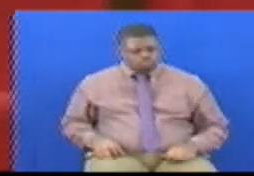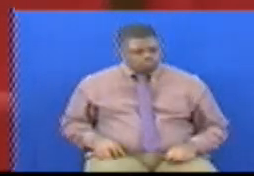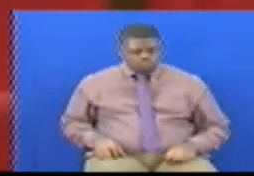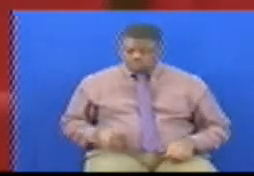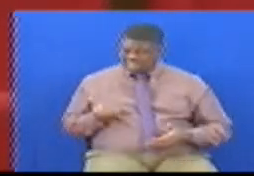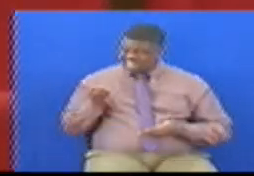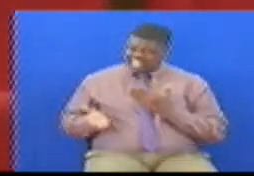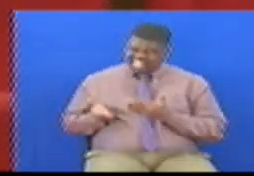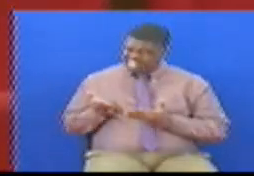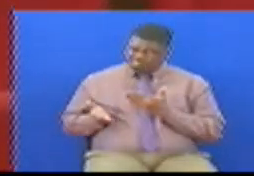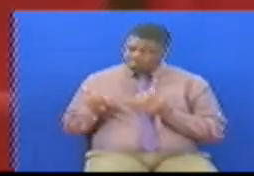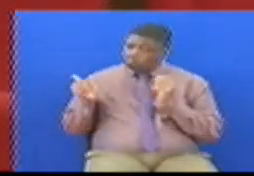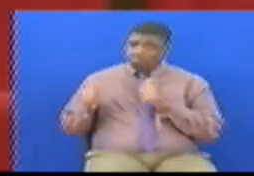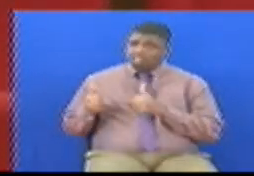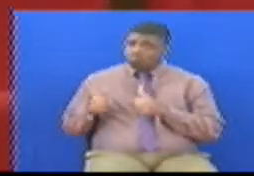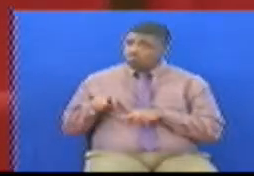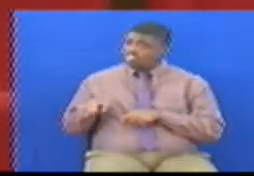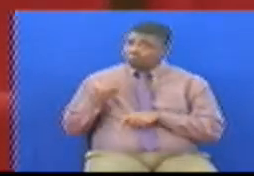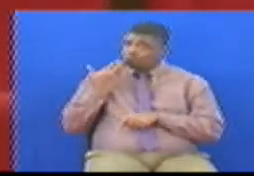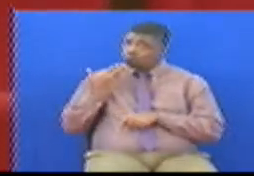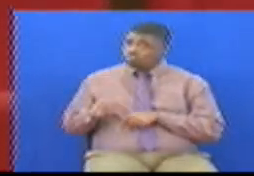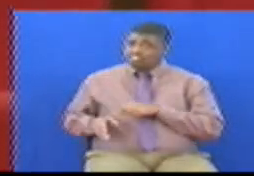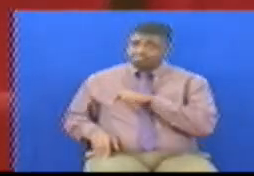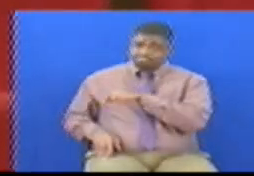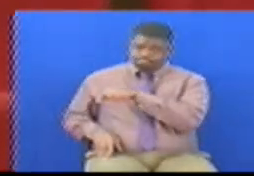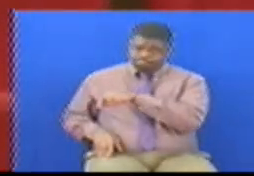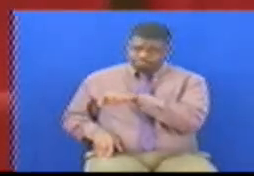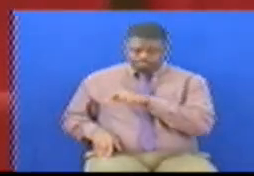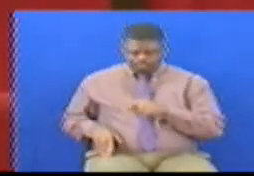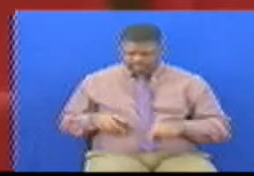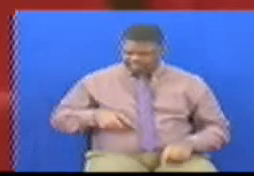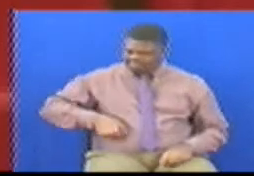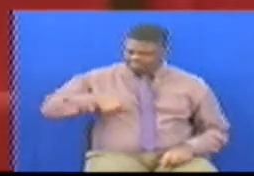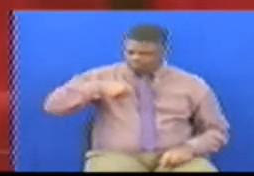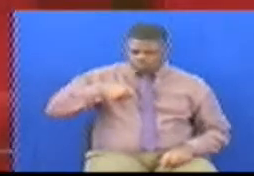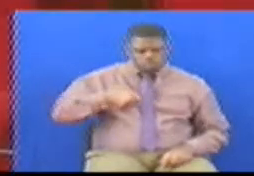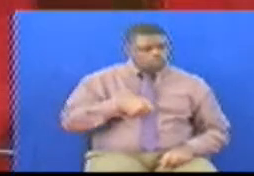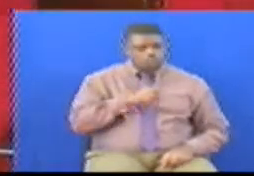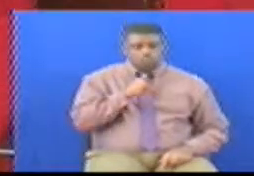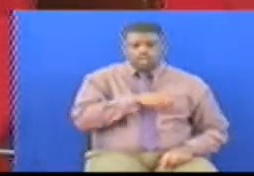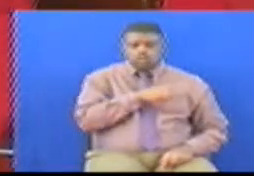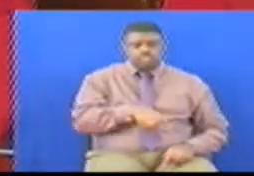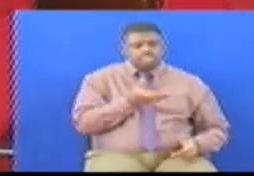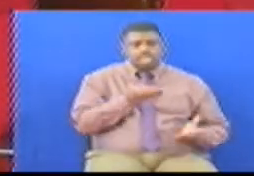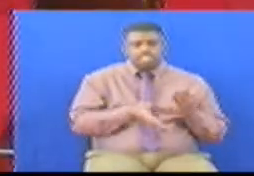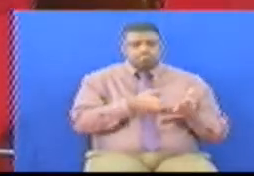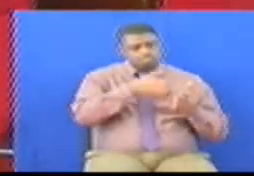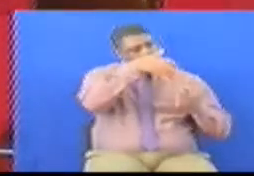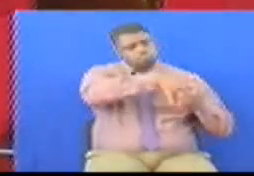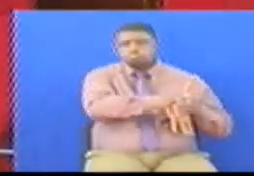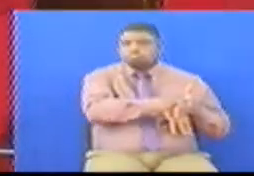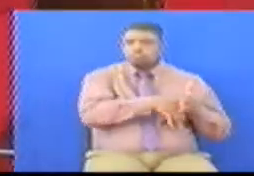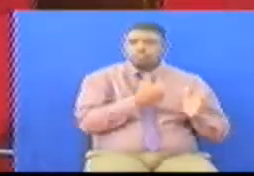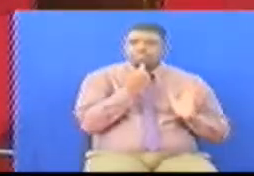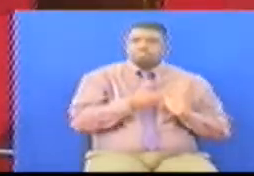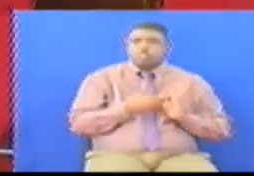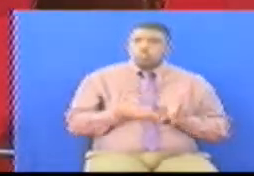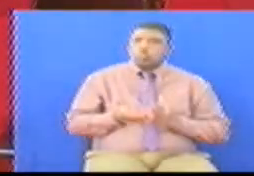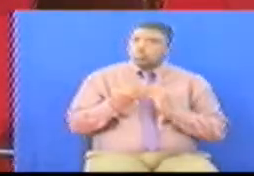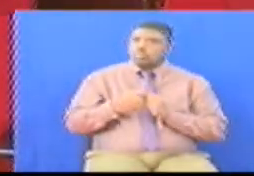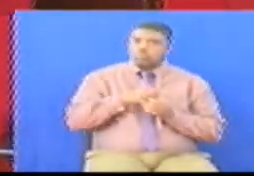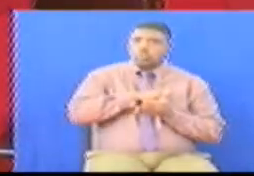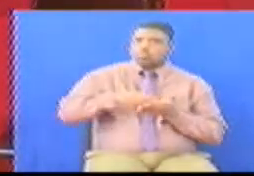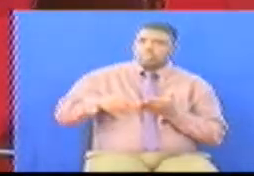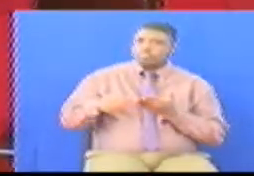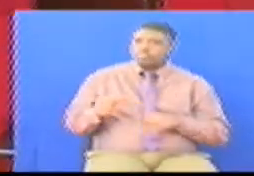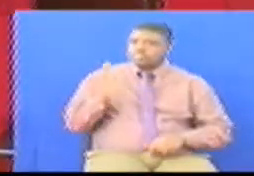zoezi hilo muhimu ni kwamba mfuko utakosa tathmini ya kina iwapo una uwezo wa kulipa mafao